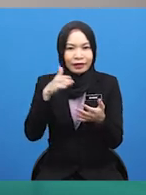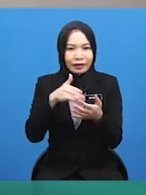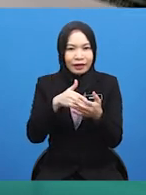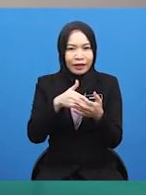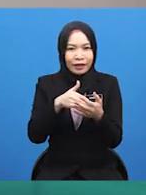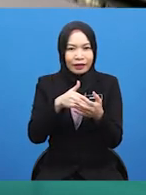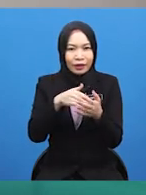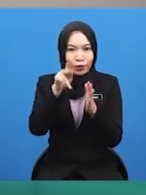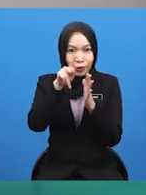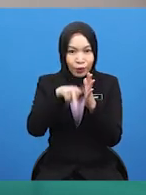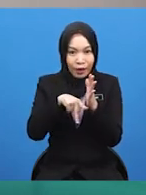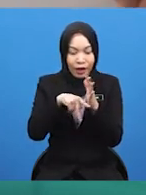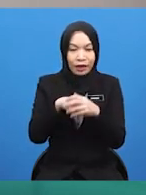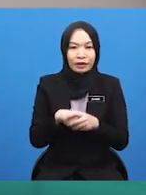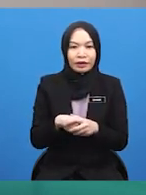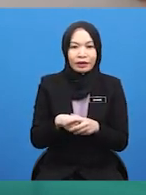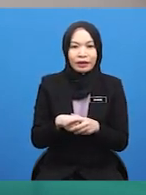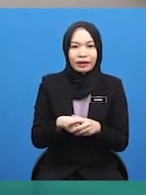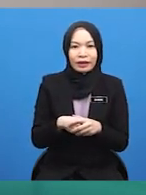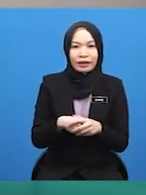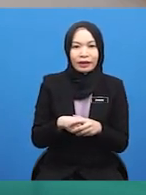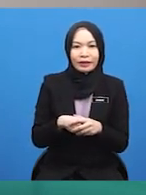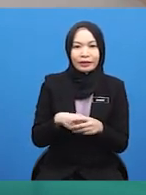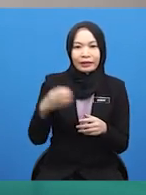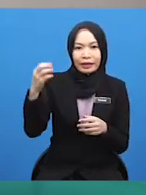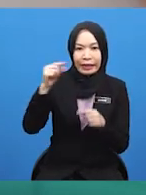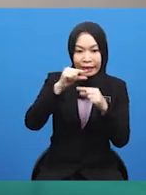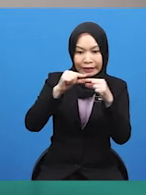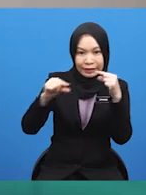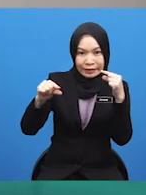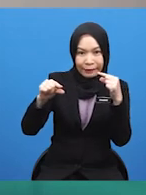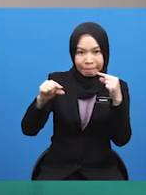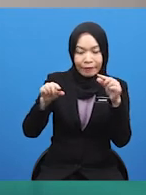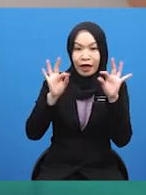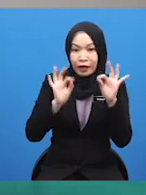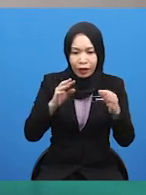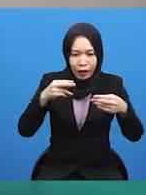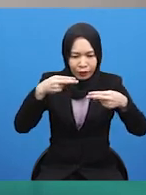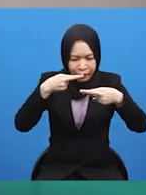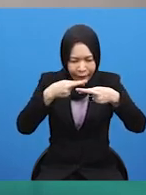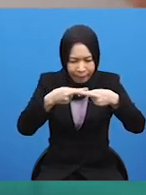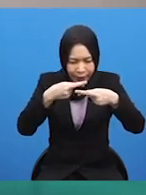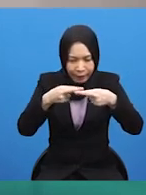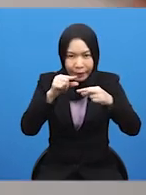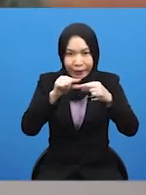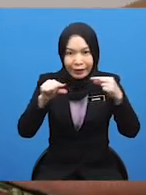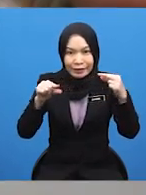garisan. Manakala, garisan yang rapat-rapat akan menghasilkan tun yang gelap.